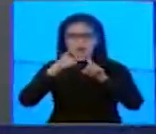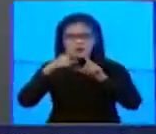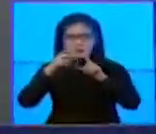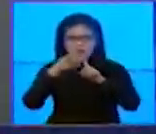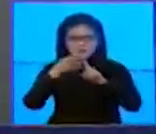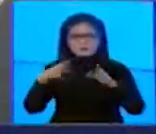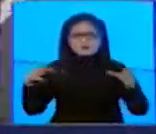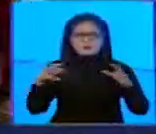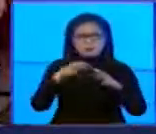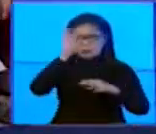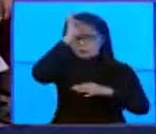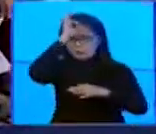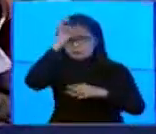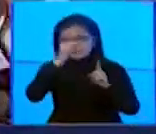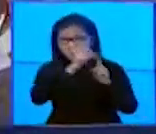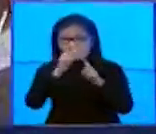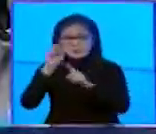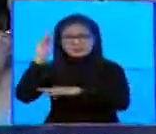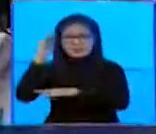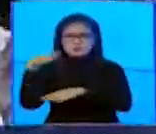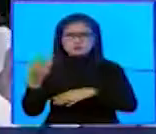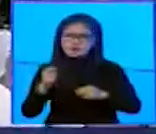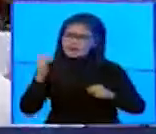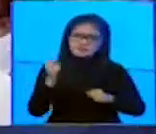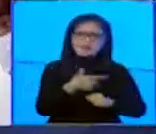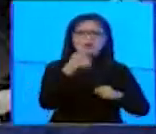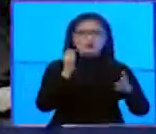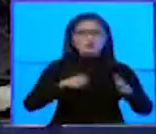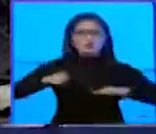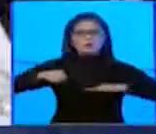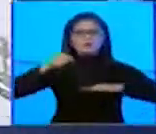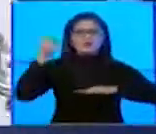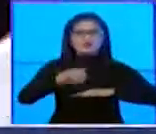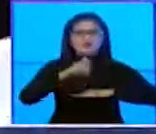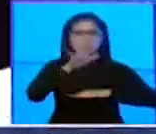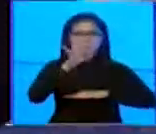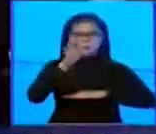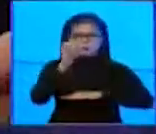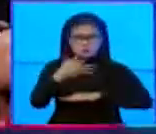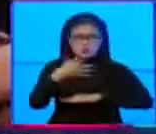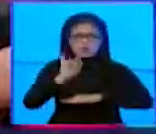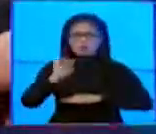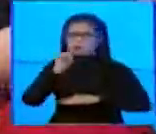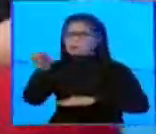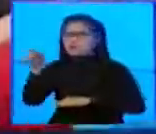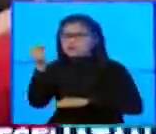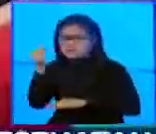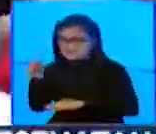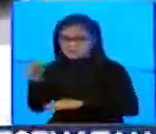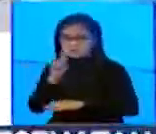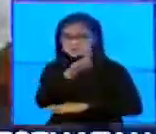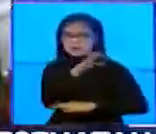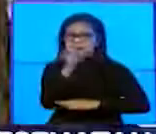sudah menjatuhkan sanksi denda 50 juta Rupiah kepada penyelenggara atau Rizieq syihab dari bulan masa hadir di acara Maulid Akbar